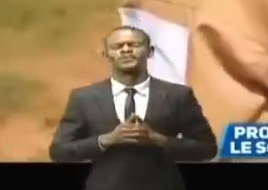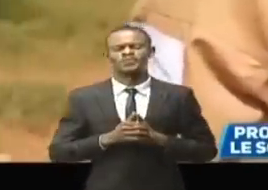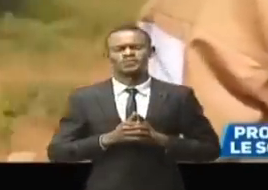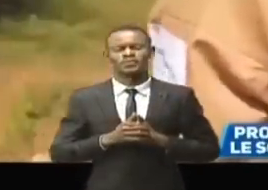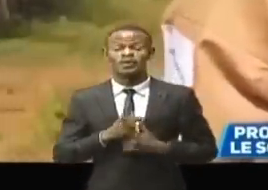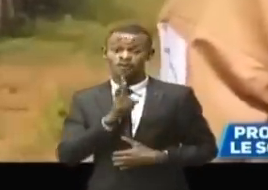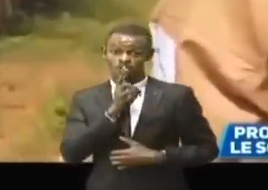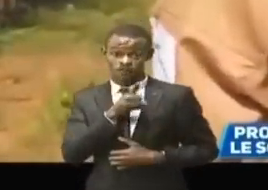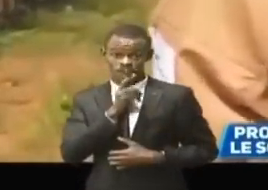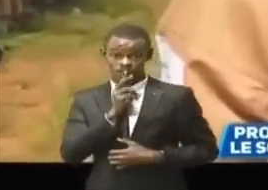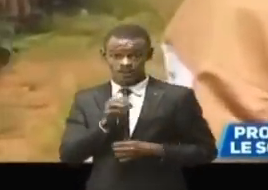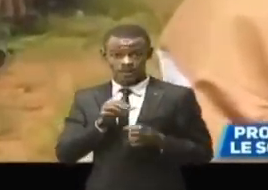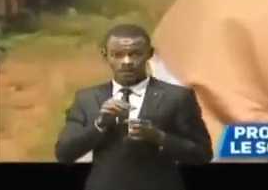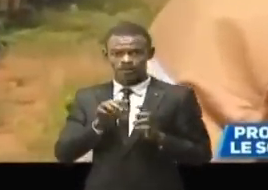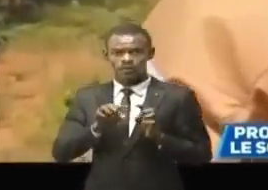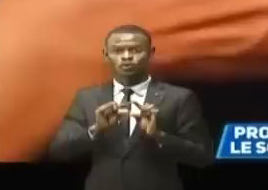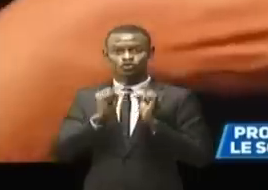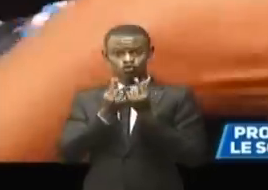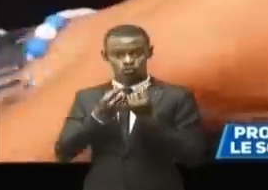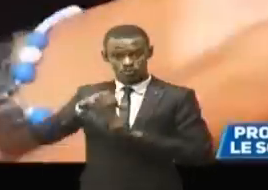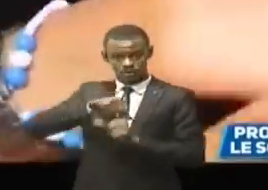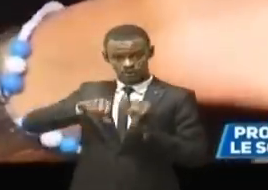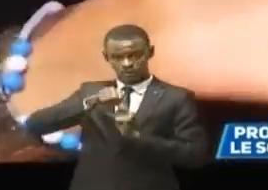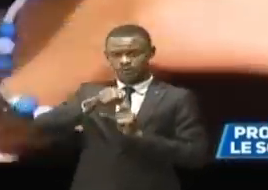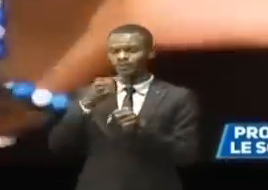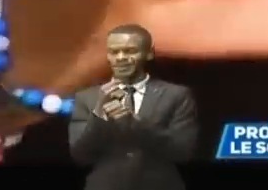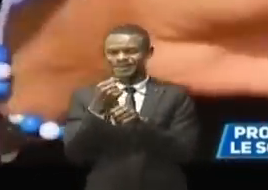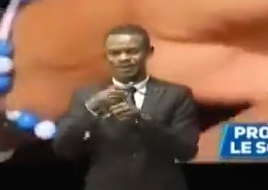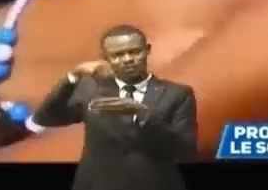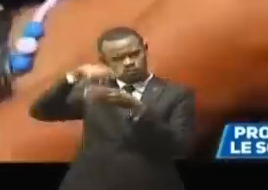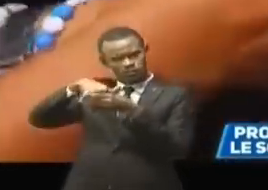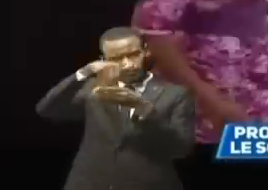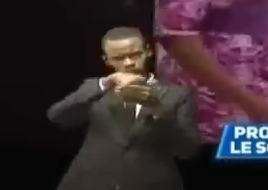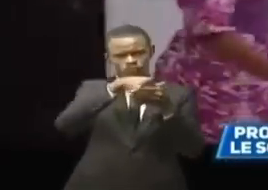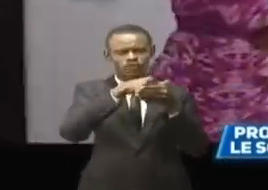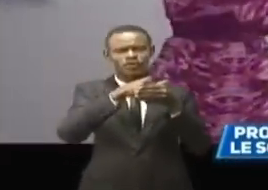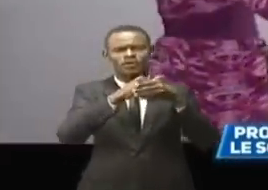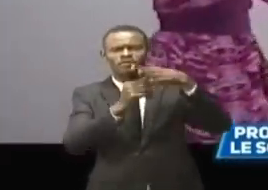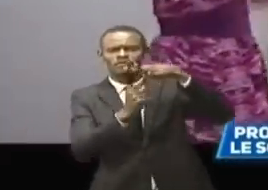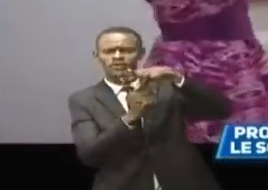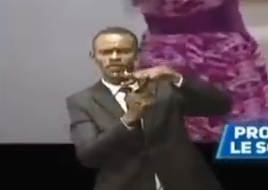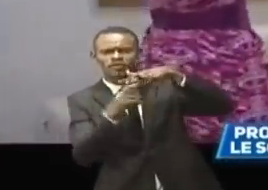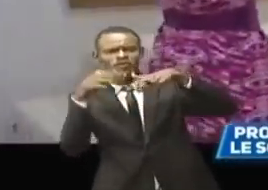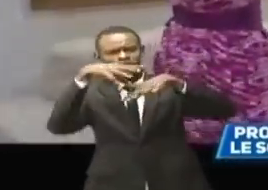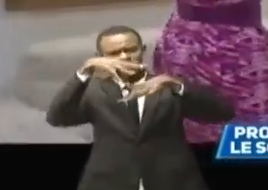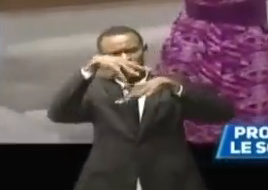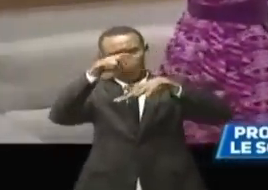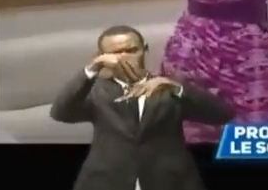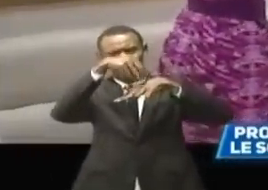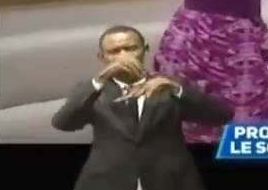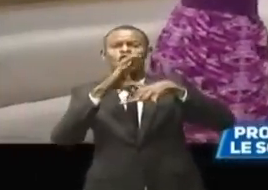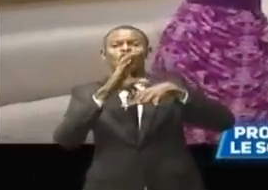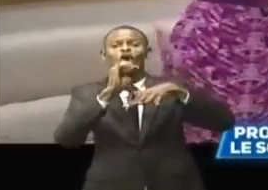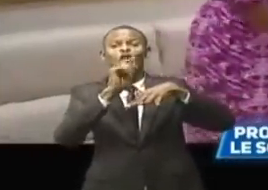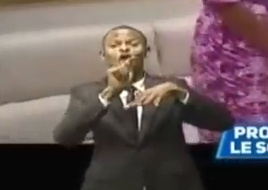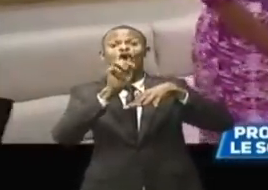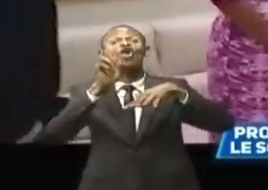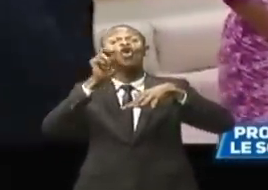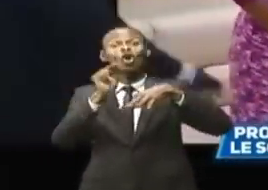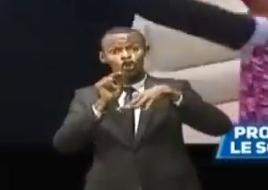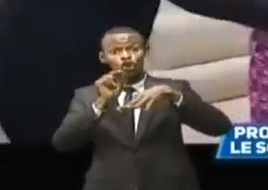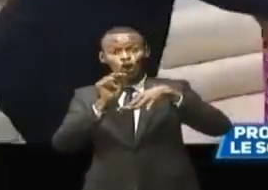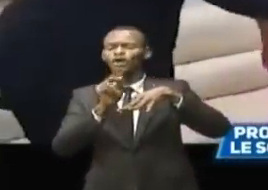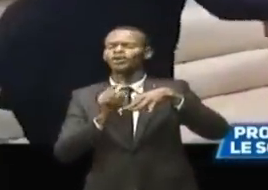du coton et l'agriculture vivrière pour la diversification de l'économie congolaise. Initiative louée par le Premier